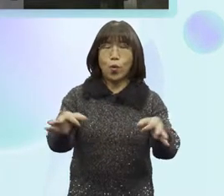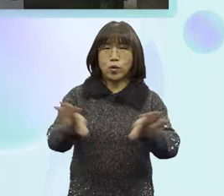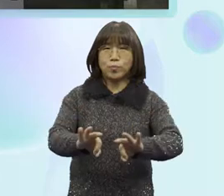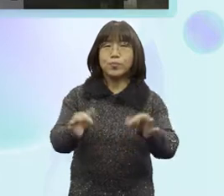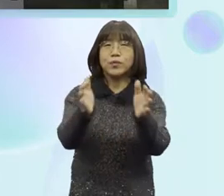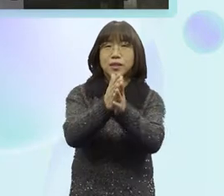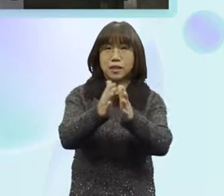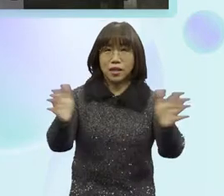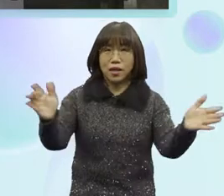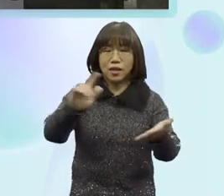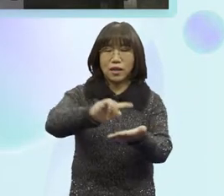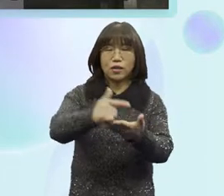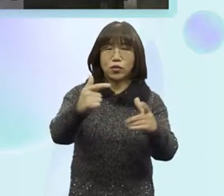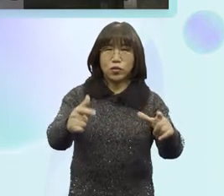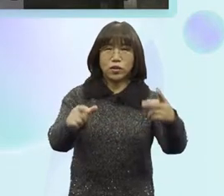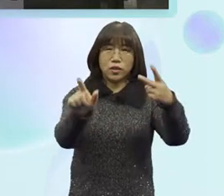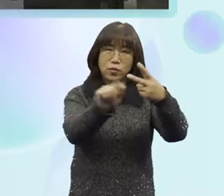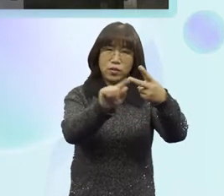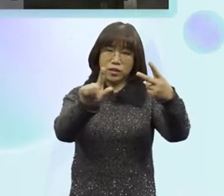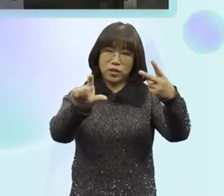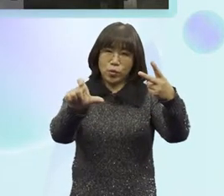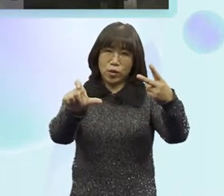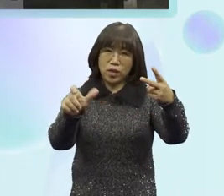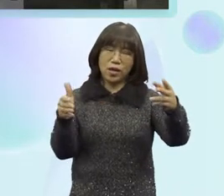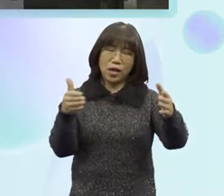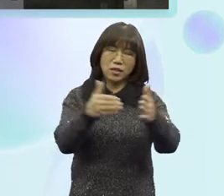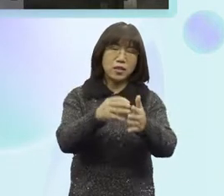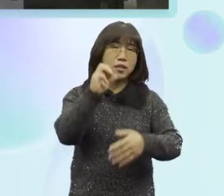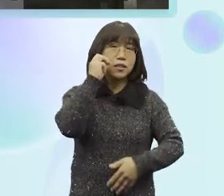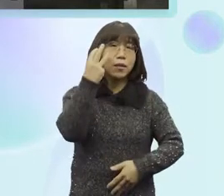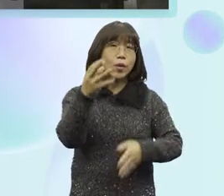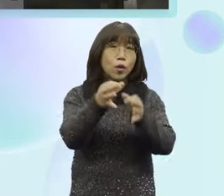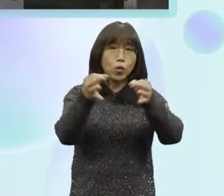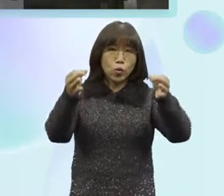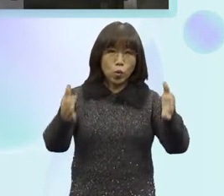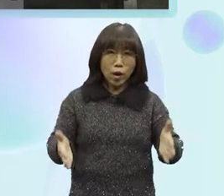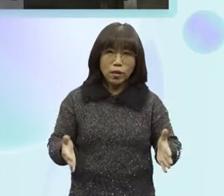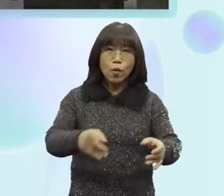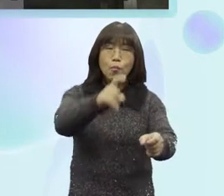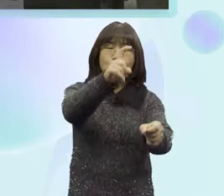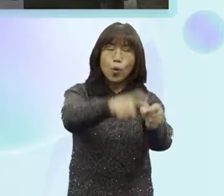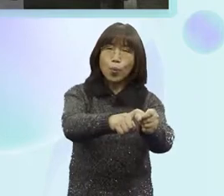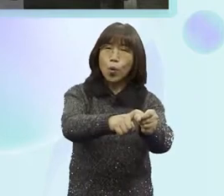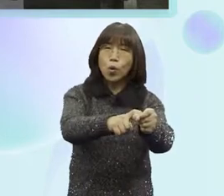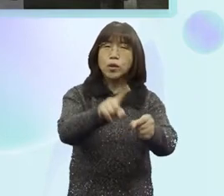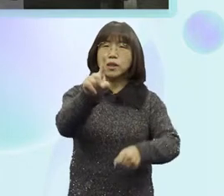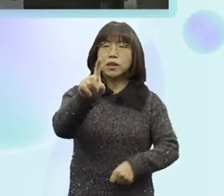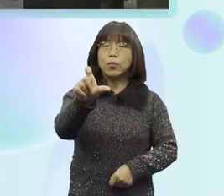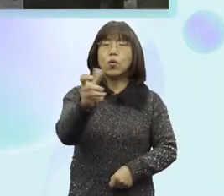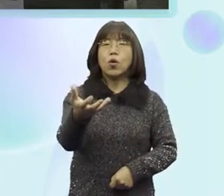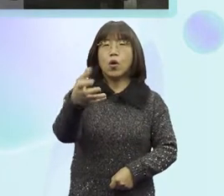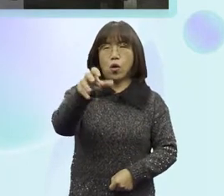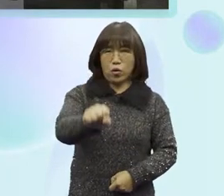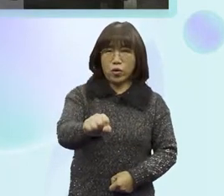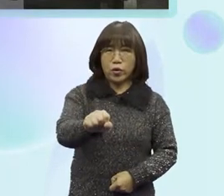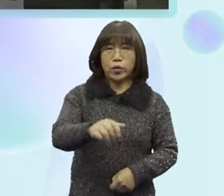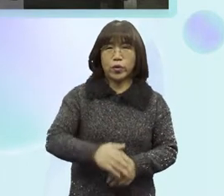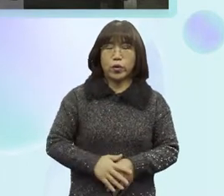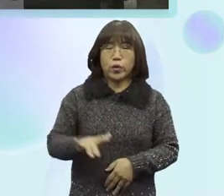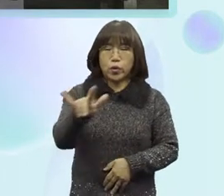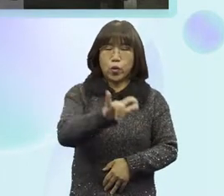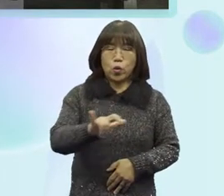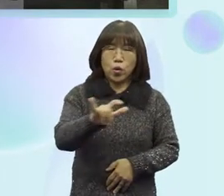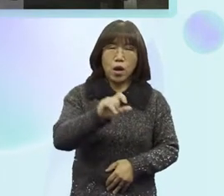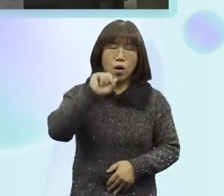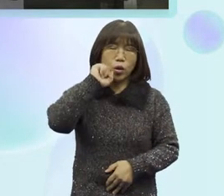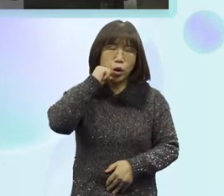시작됐습니다. 강서구는 2월 15일까지 3개월 동안 성금 15억 원을 목표 금액으로 잡고 코로나로